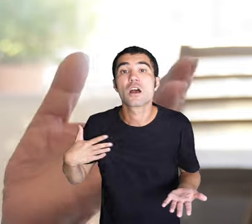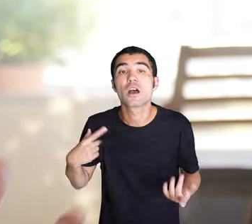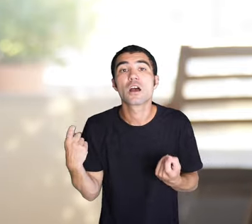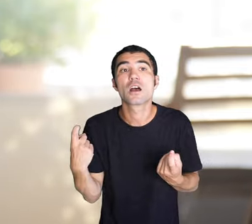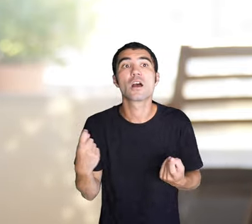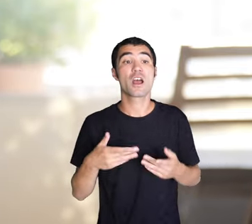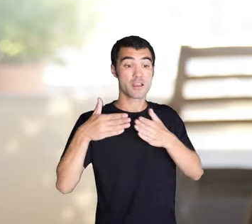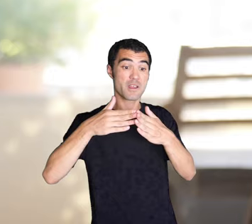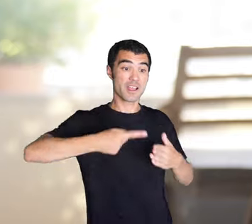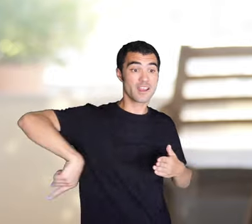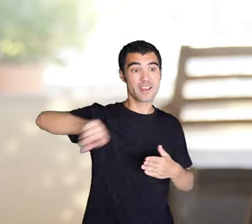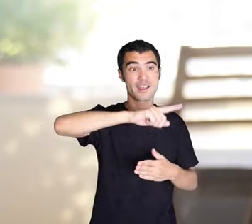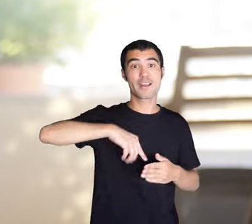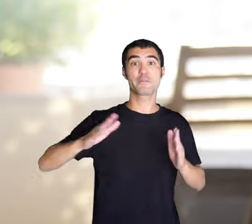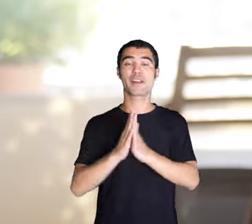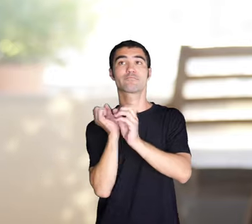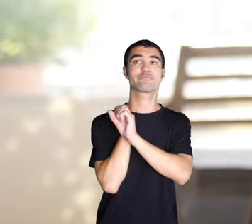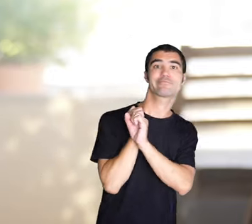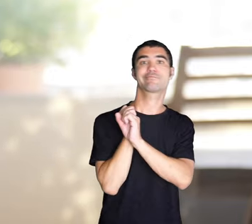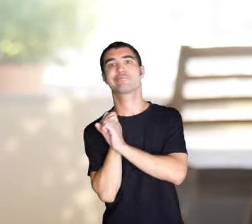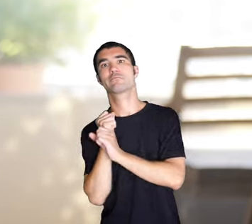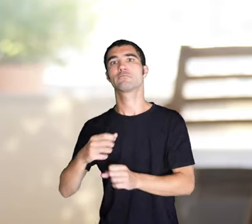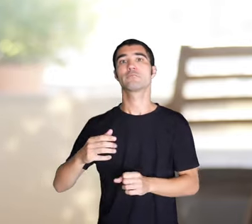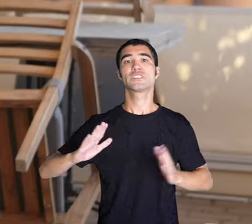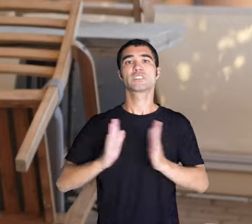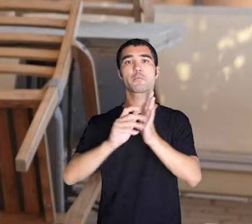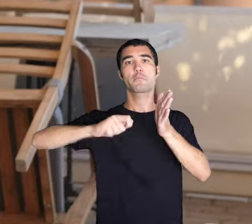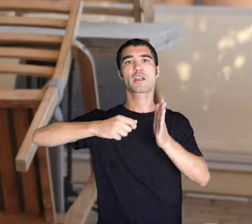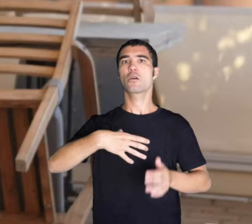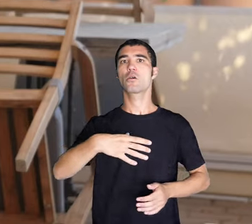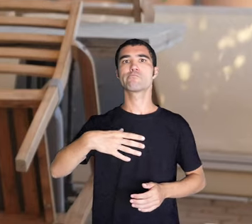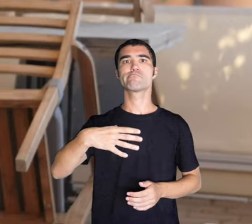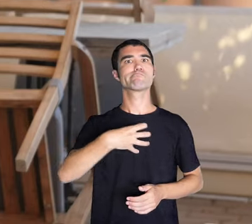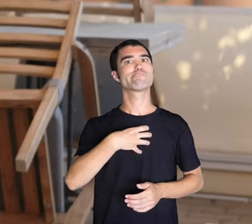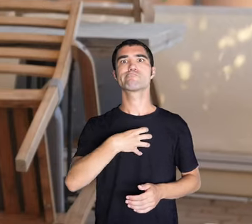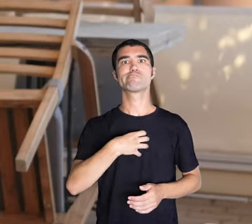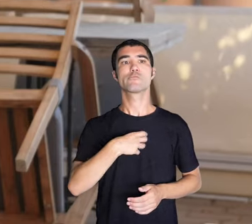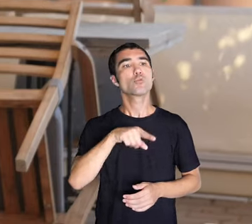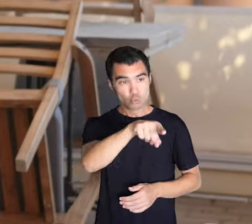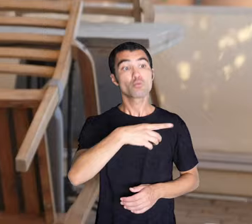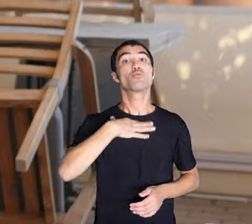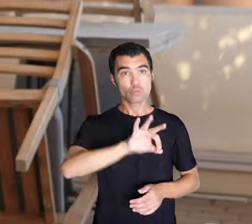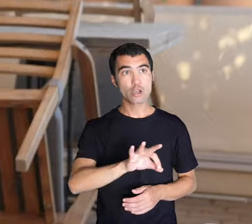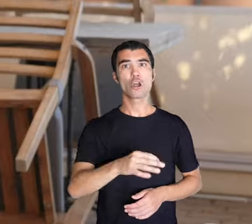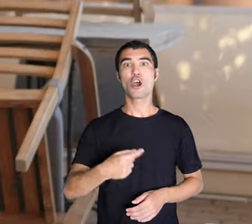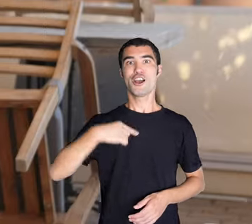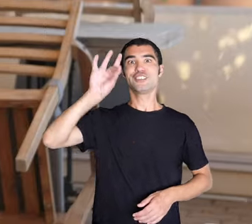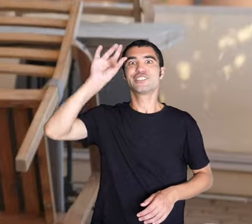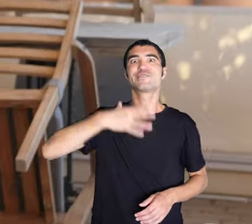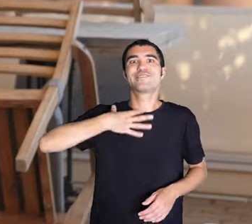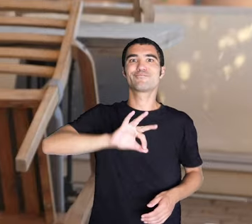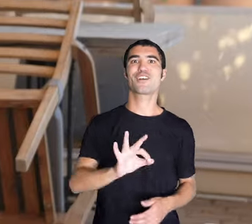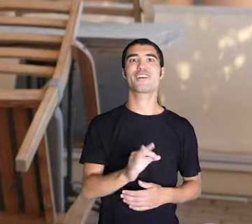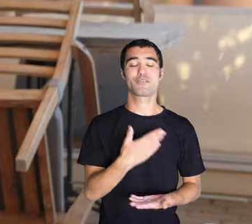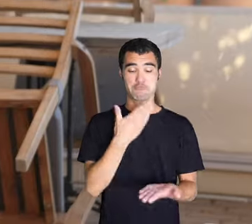barques després que no poden dur Sant Pere, però li vaig explicar. Diu, que el te pot dur Sant Pere? Diu, sí, jo t'estic.